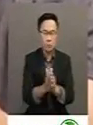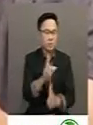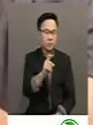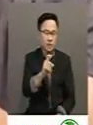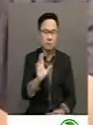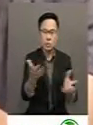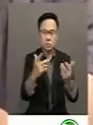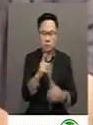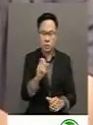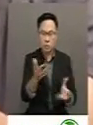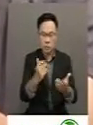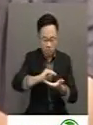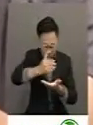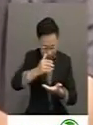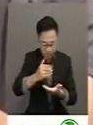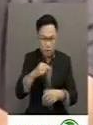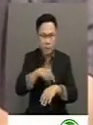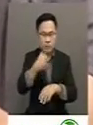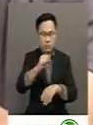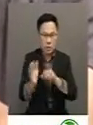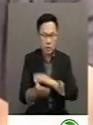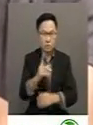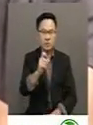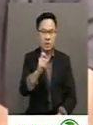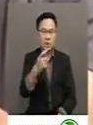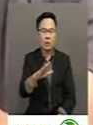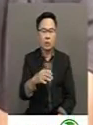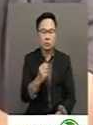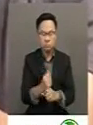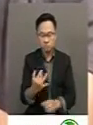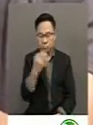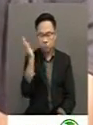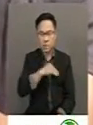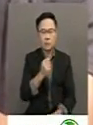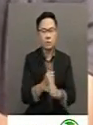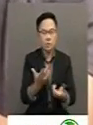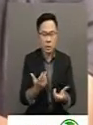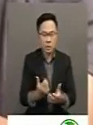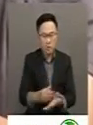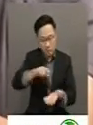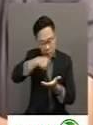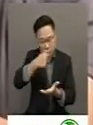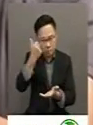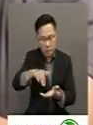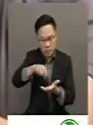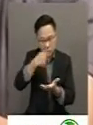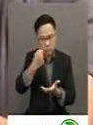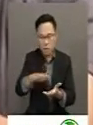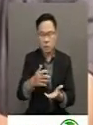ดเปิดออกมาตอน10โมงก็บูดเสียกลิ่นเหม็นทั้งหมดเลยไม่สามารถนำ